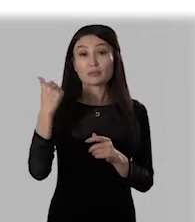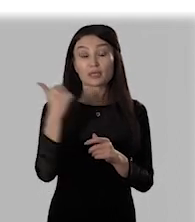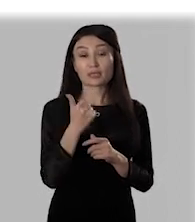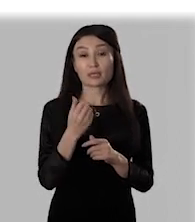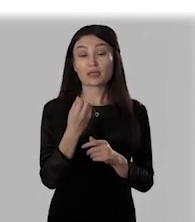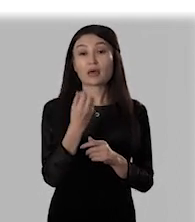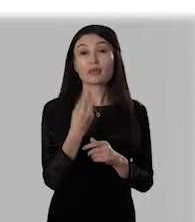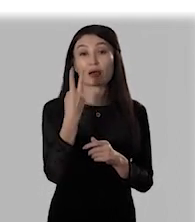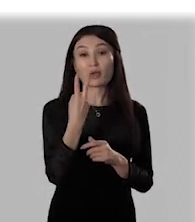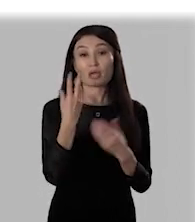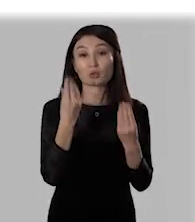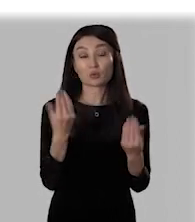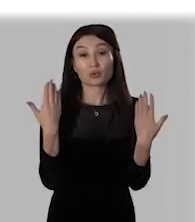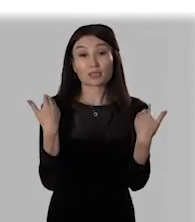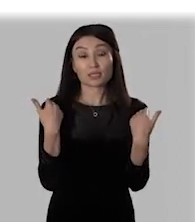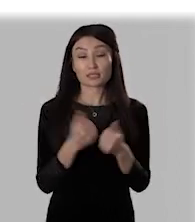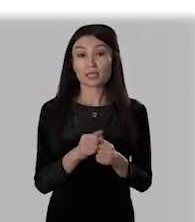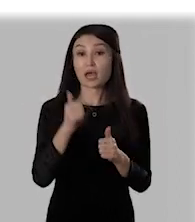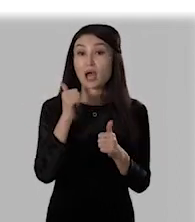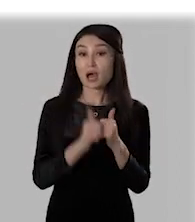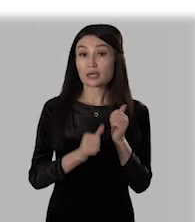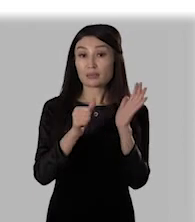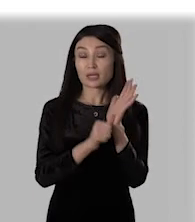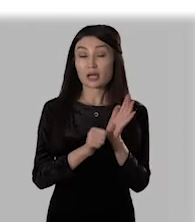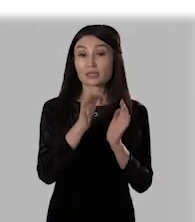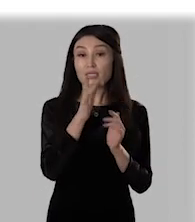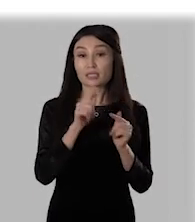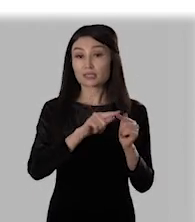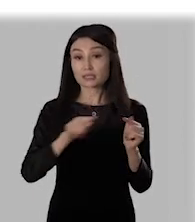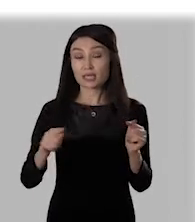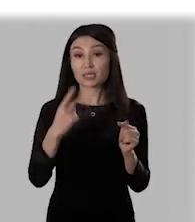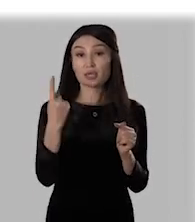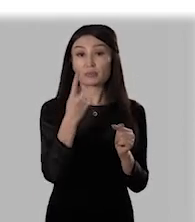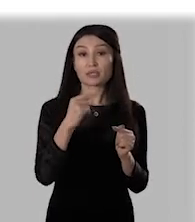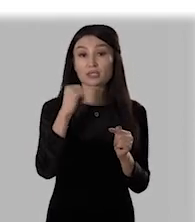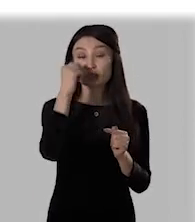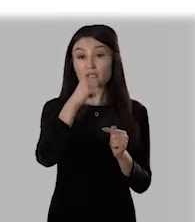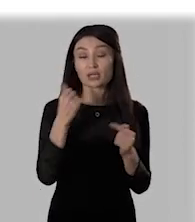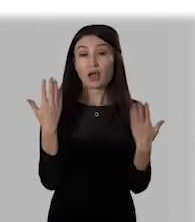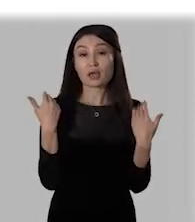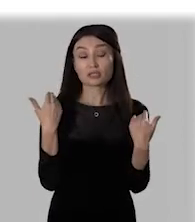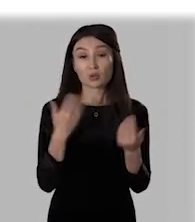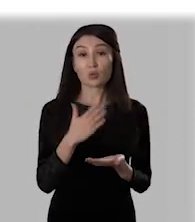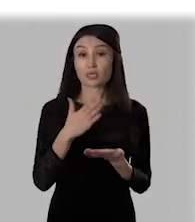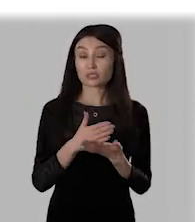алышат. Ар бир 6 жыл сайын 1 жылга эс алууга чыгат.